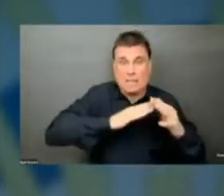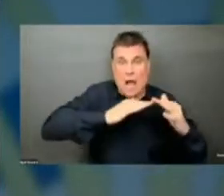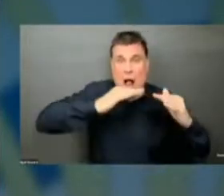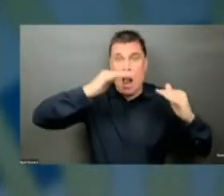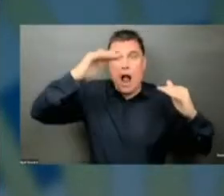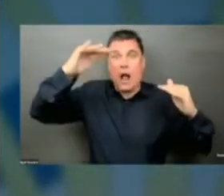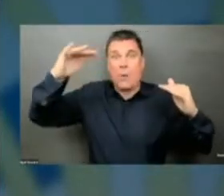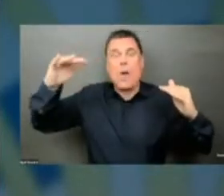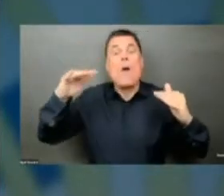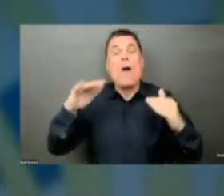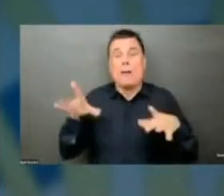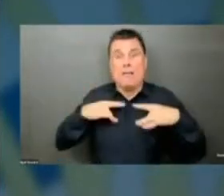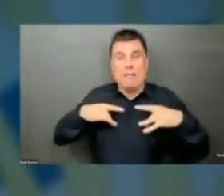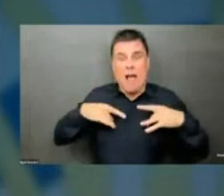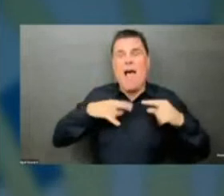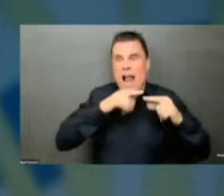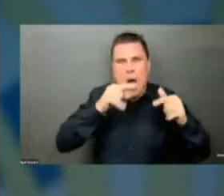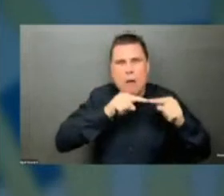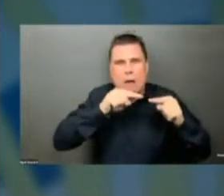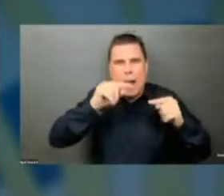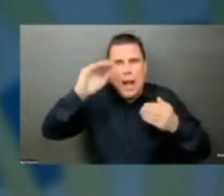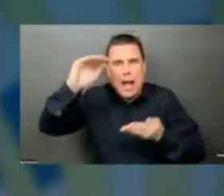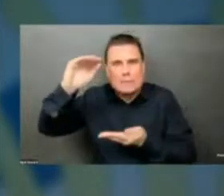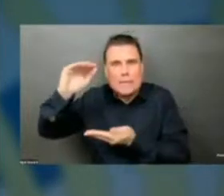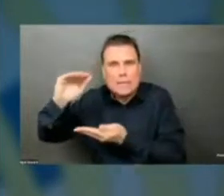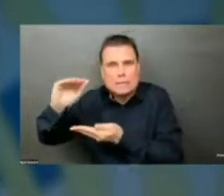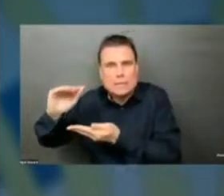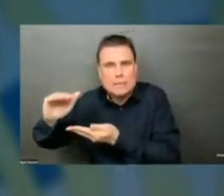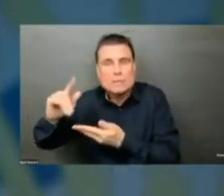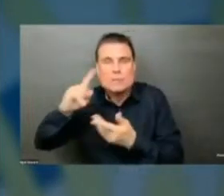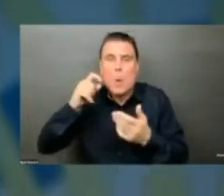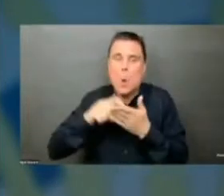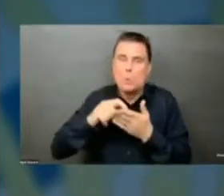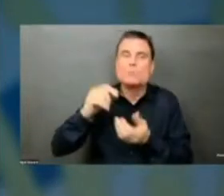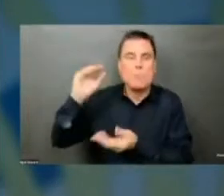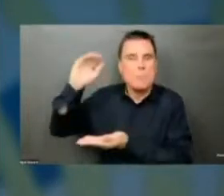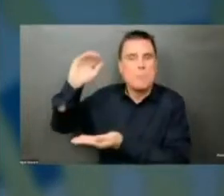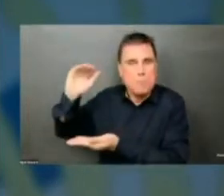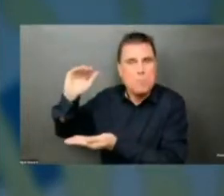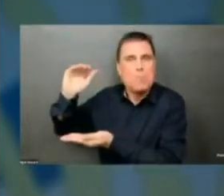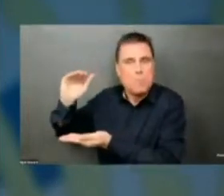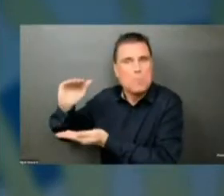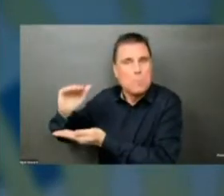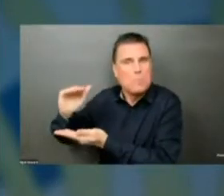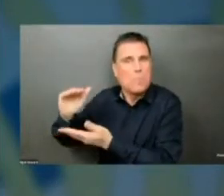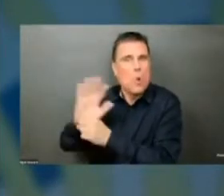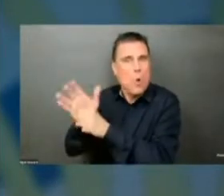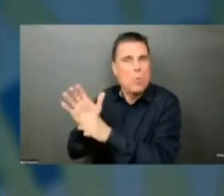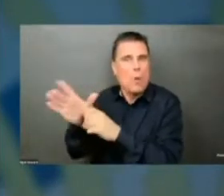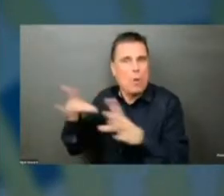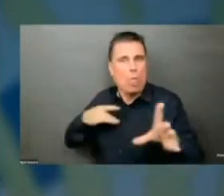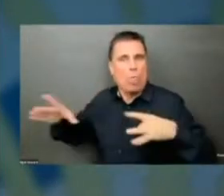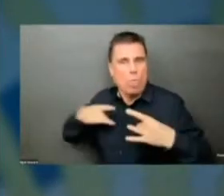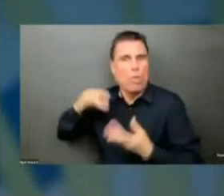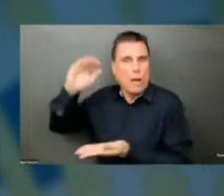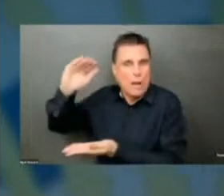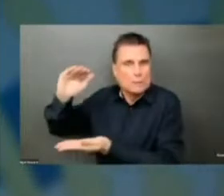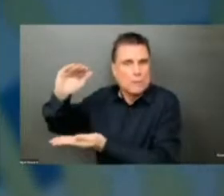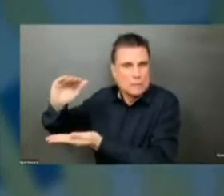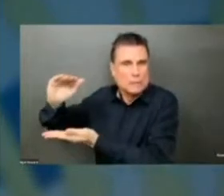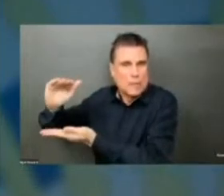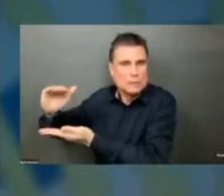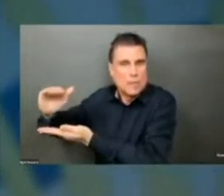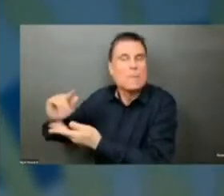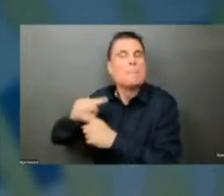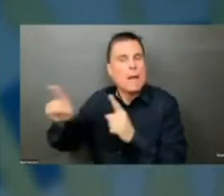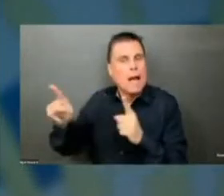bit of 和 a 那 blip 个 here 延 in 安 the 卫生 last 局 few weeks. Most 北部 concerning 和 is 那 the 个 areas 内 that 陆 we've seen quite 这 high 个还 percent 是在往 positivities 上 in the 走的， north, 这